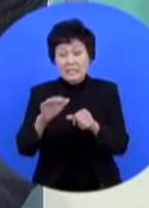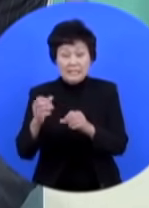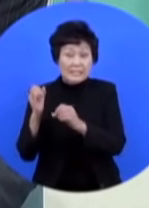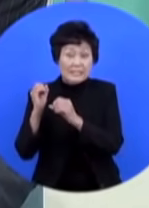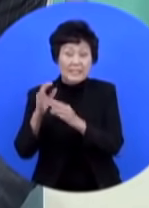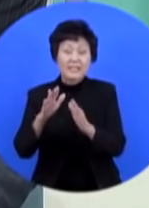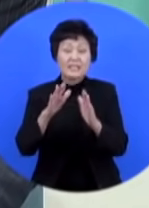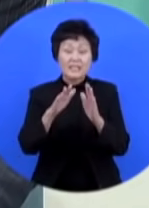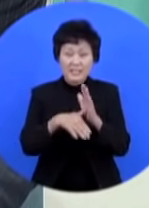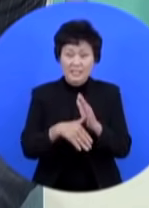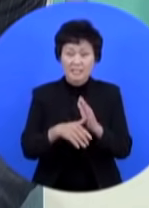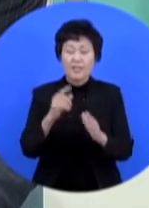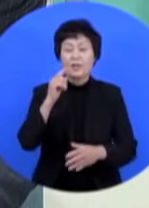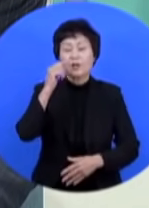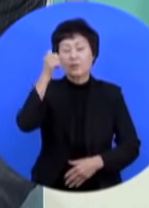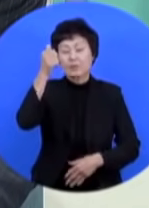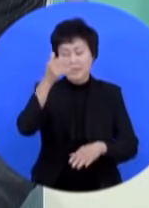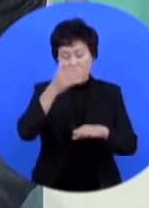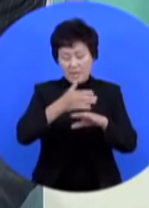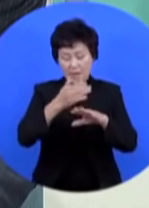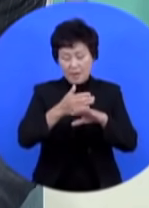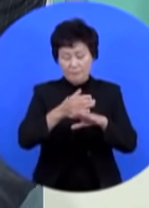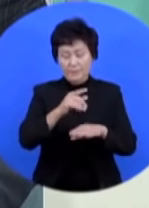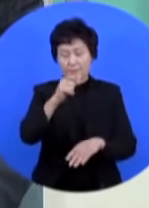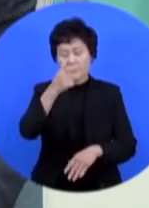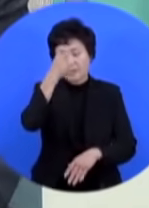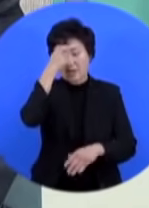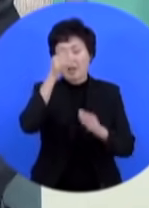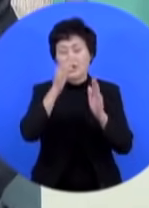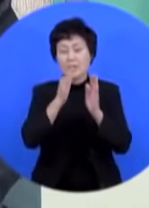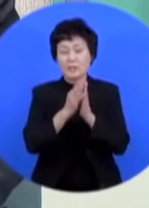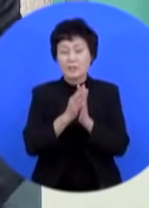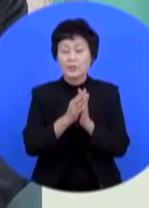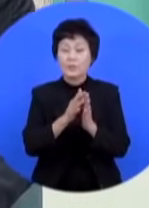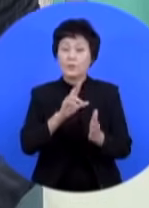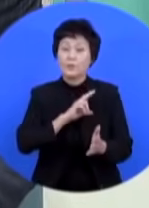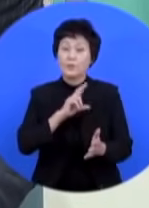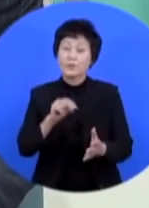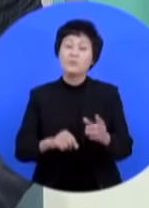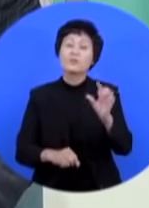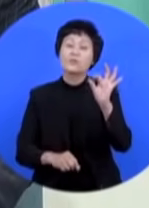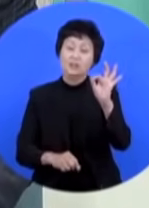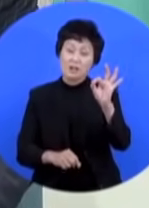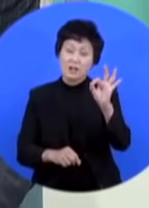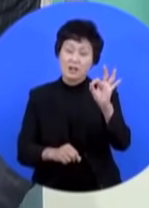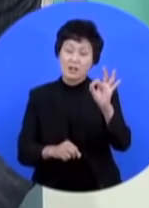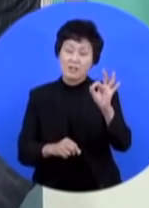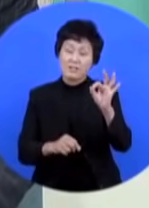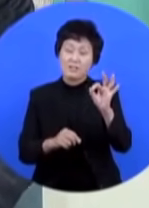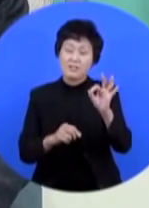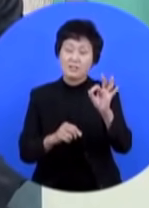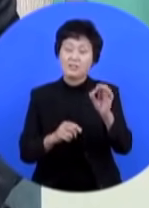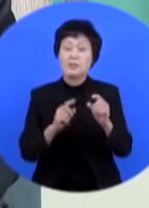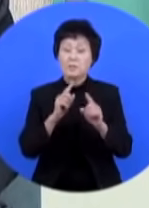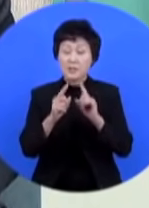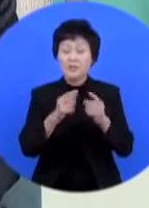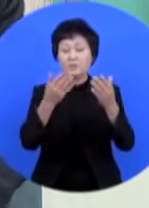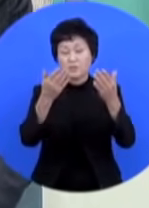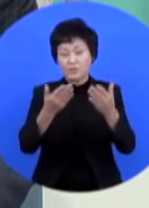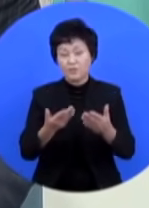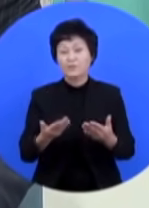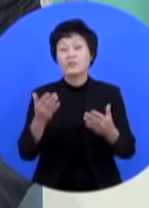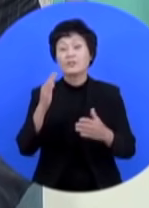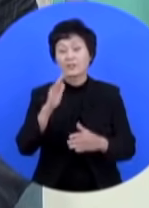감사 제목을 말씀해 주셨어요. 목사님, 자식 다 그 하나였잖아요.